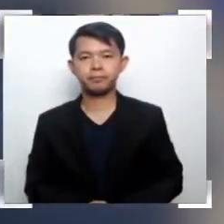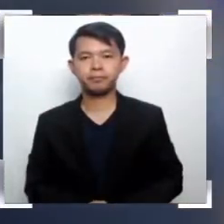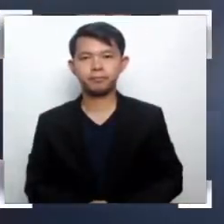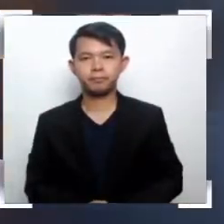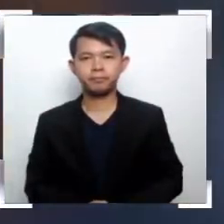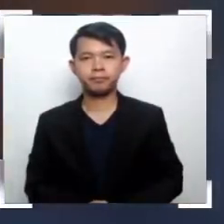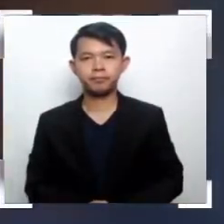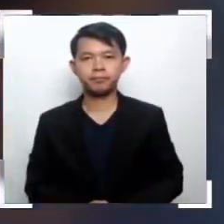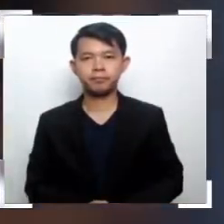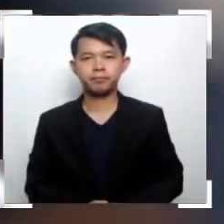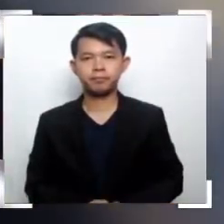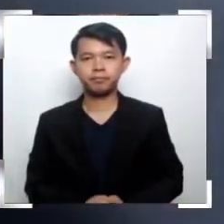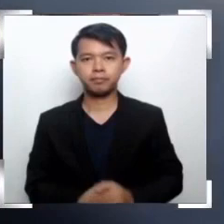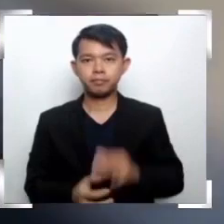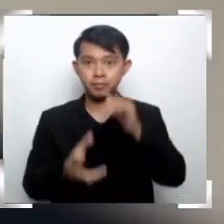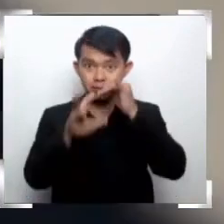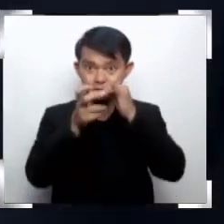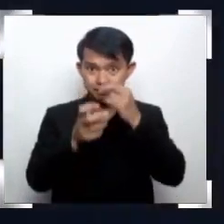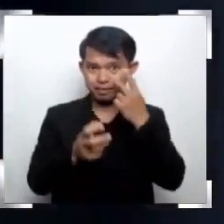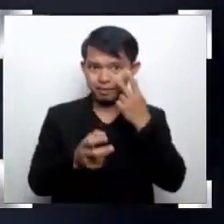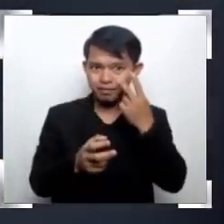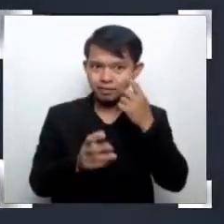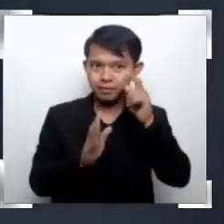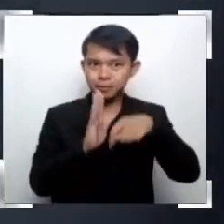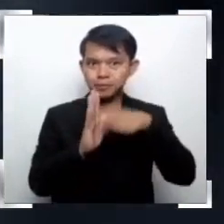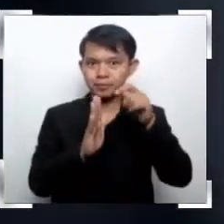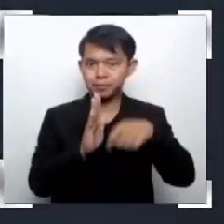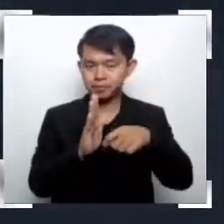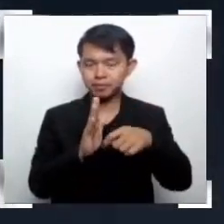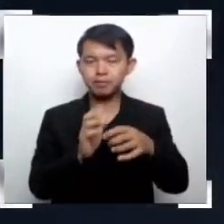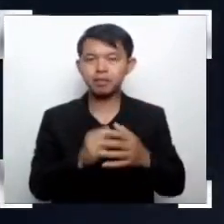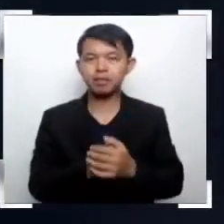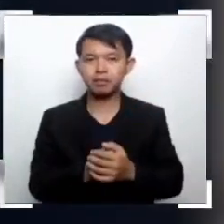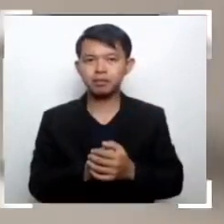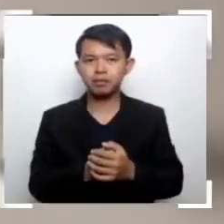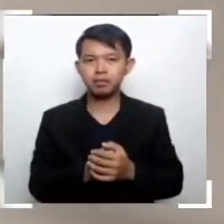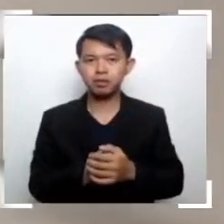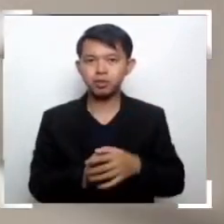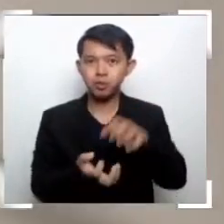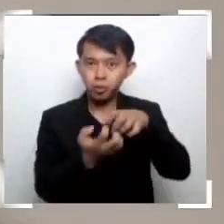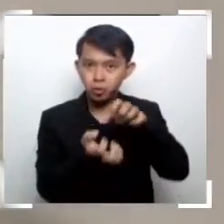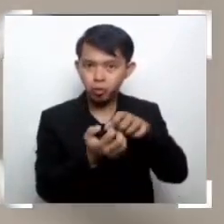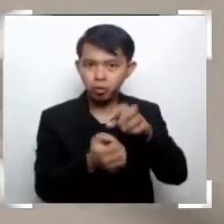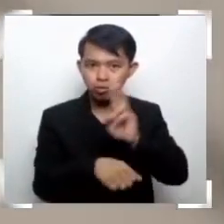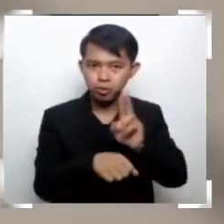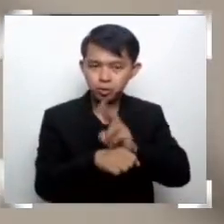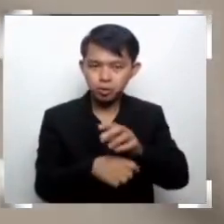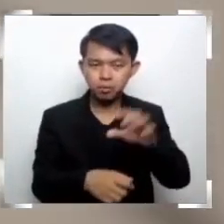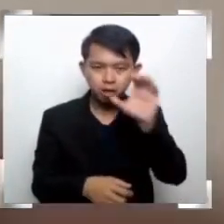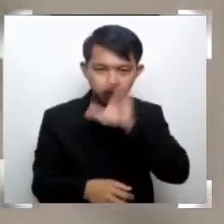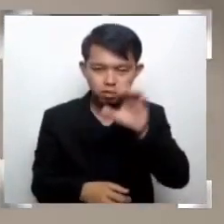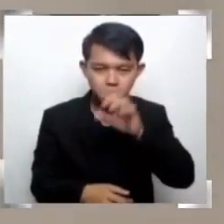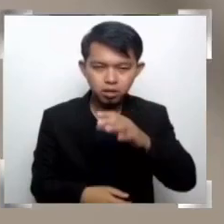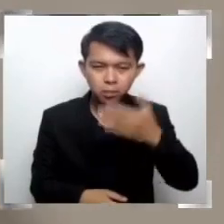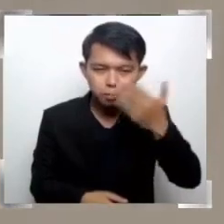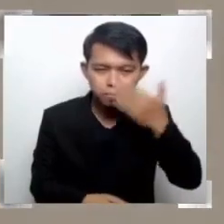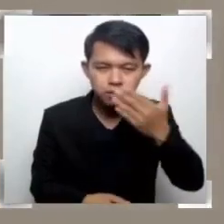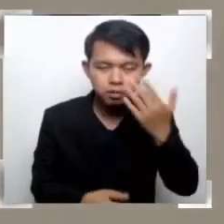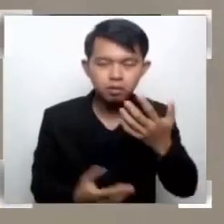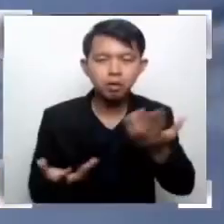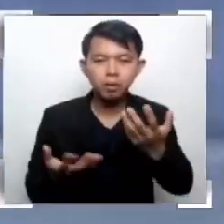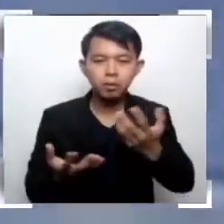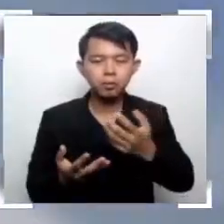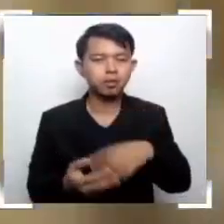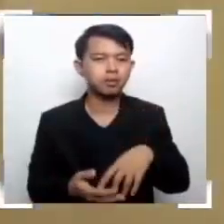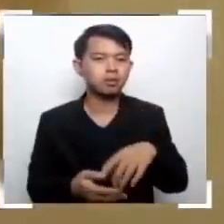Sa videong ito, makikita ang paggamit ng drug sniffing dog ng NBI sa nakumpiskang cookies at tsokolate na may nakahalong black